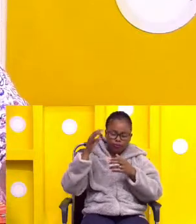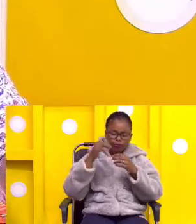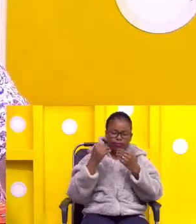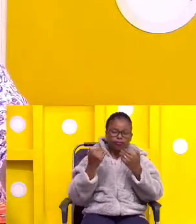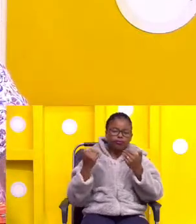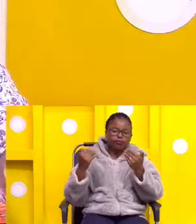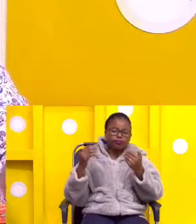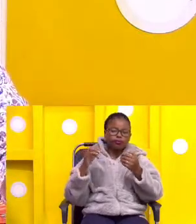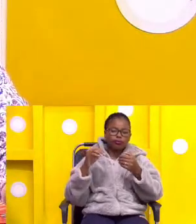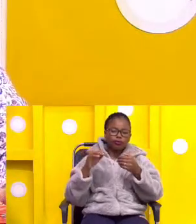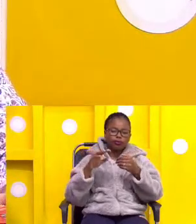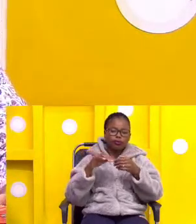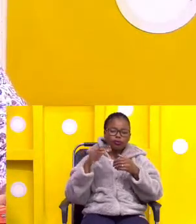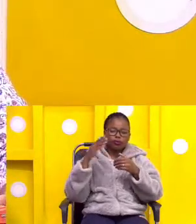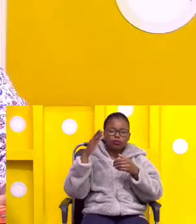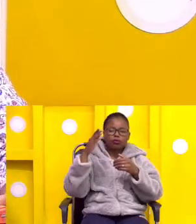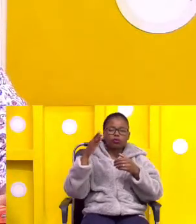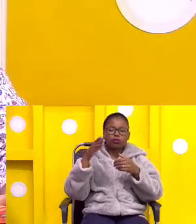arathia ciugo ciĩ muoyo